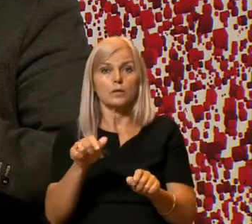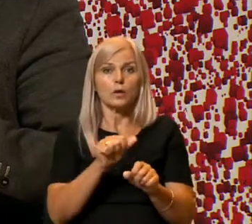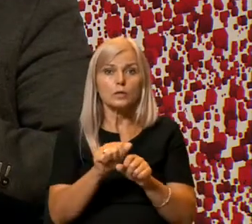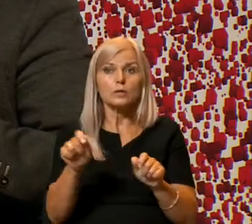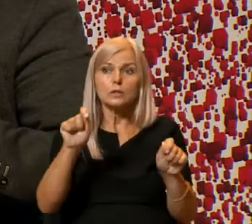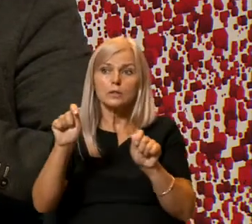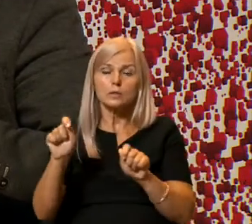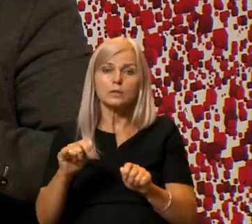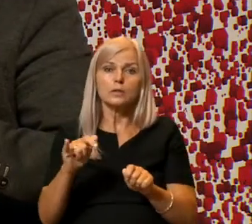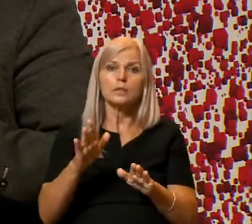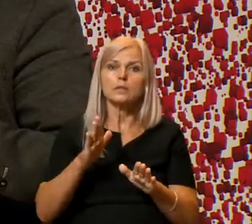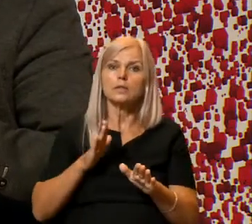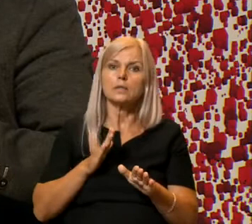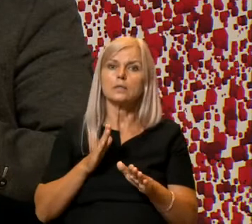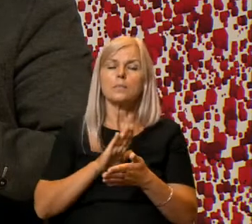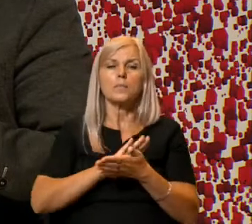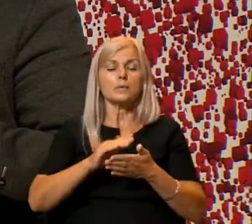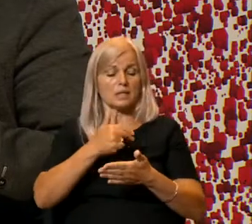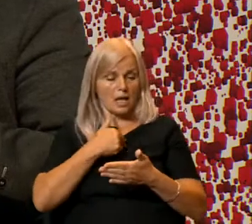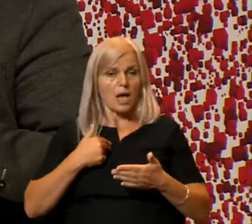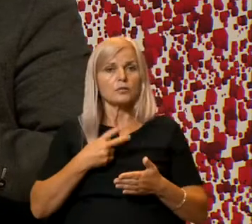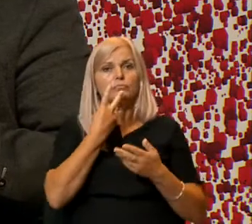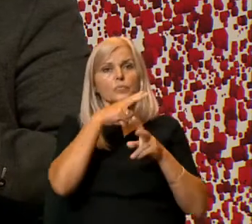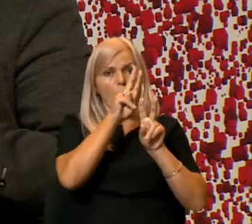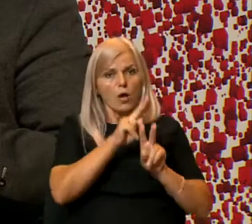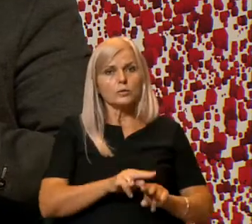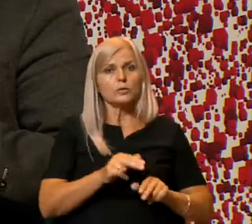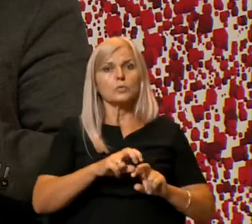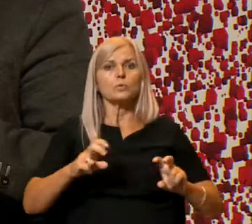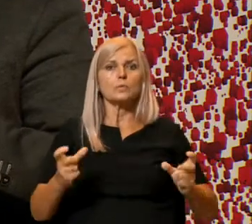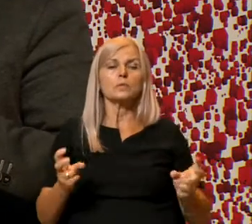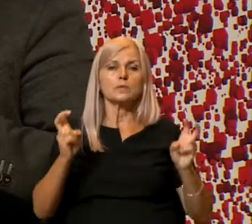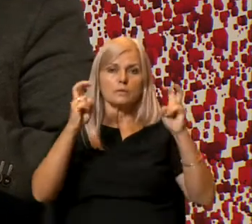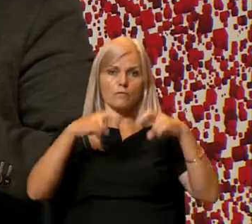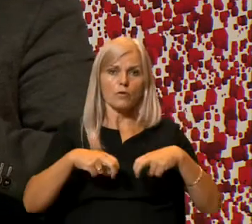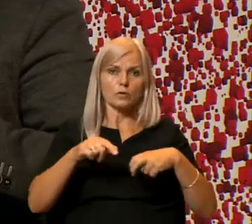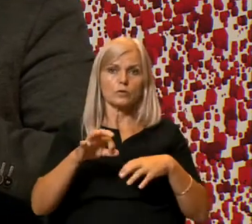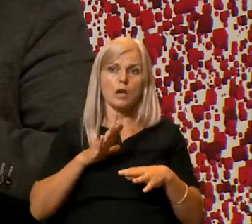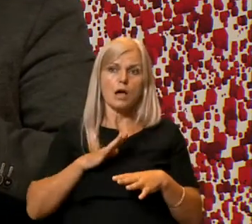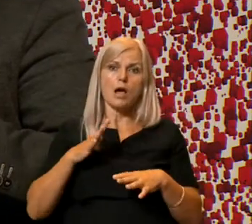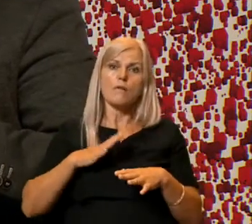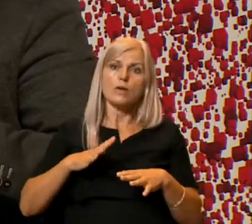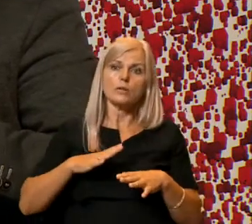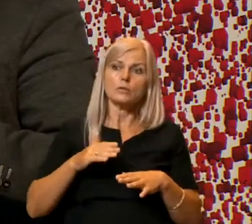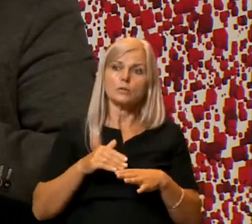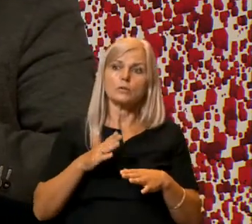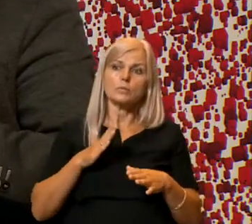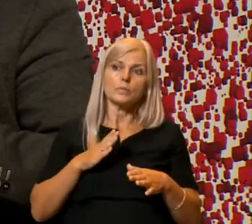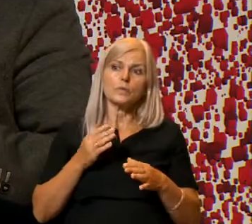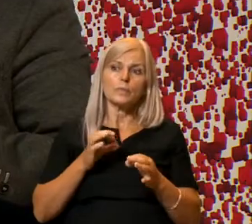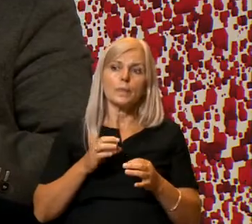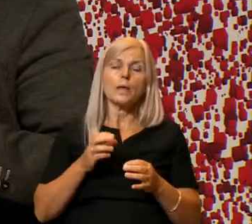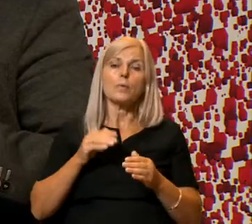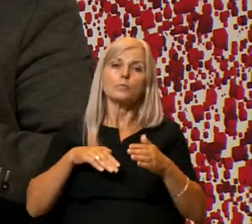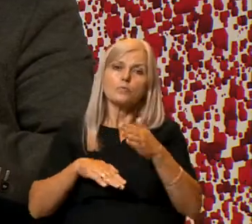pojawia się poza naszą kontrolą, ale że możemy stworzyć pewne warunki, które zwiększą prawdopodobieństwo jego